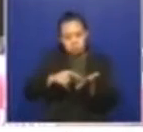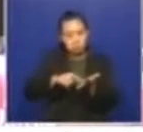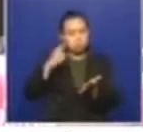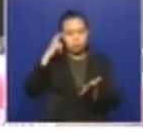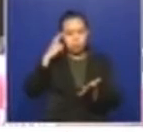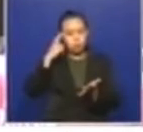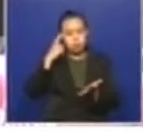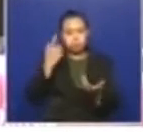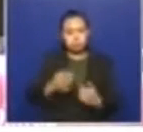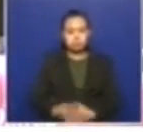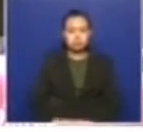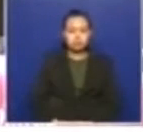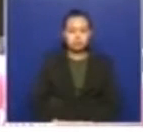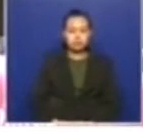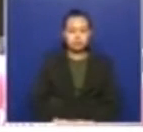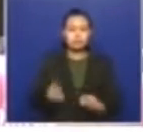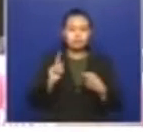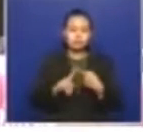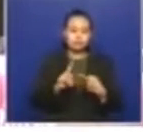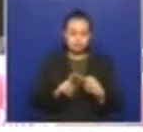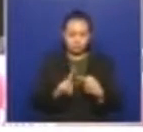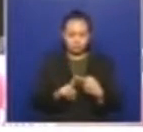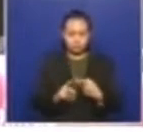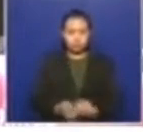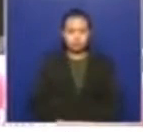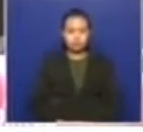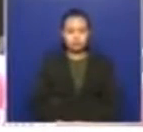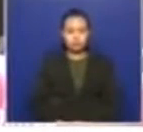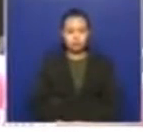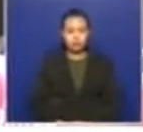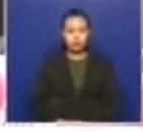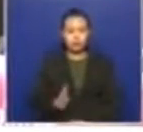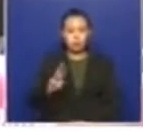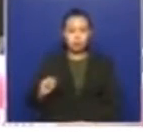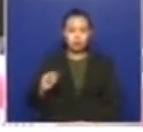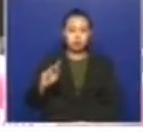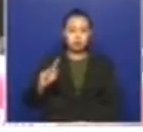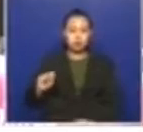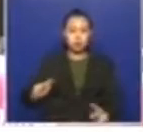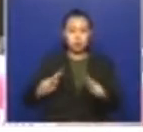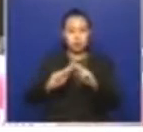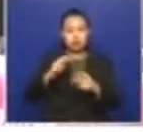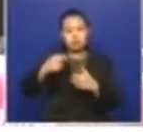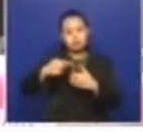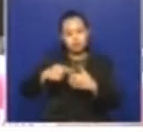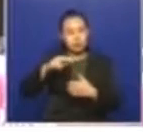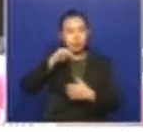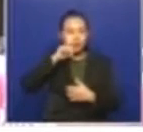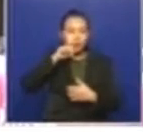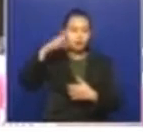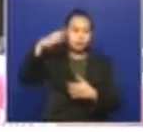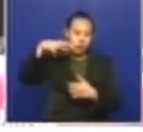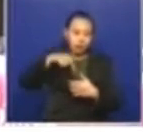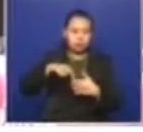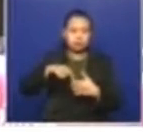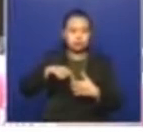แรกเลยนะท่านประธานที่เคารพครับที่ได้รับคำตอบจากท่านรัฐมนตรีพลังงานท่านชี้แจงท่านเป็นน้องใหม่ก็ดู